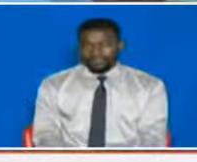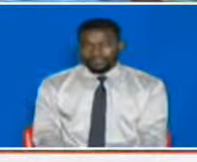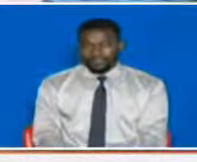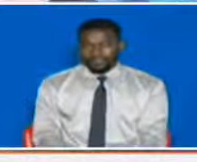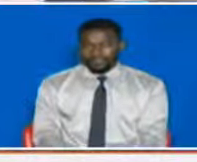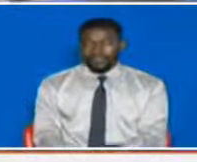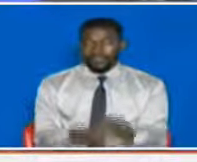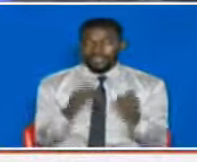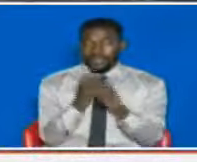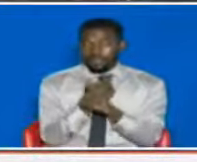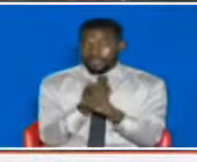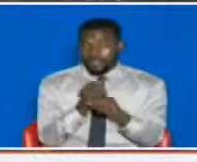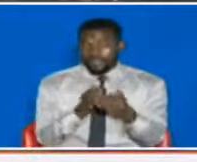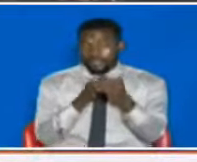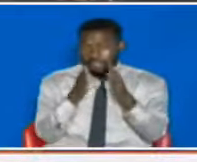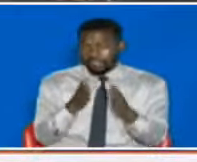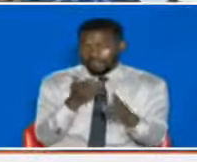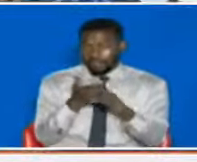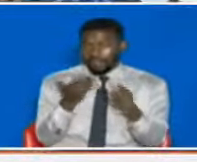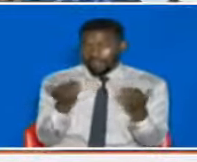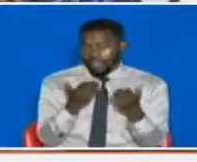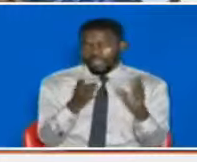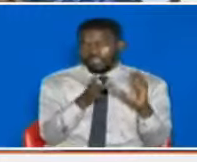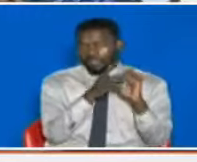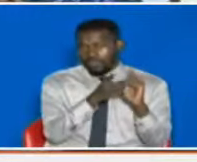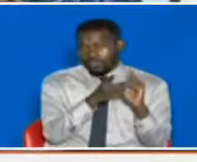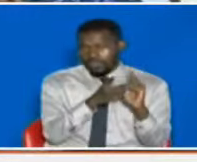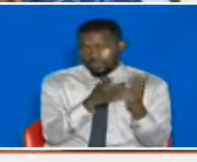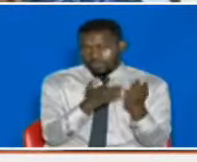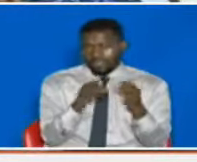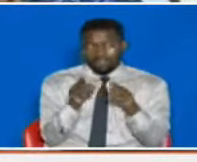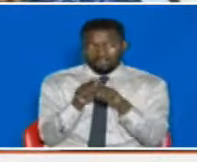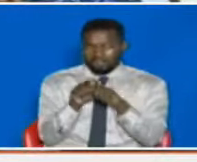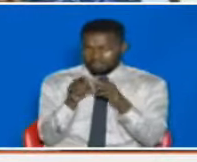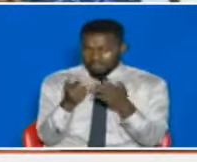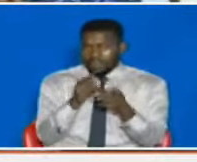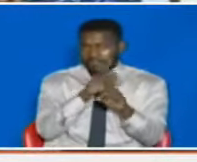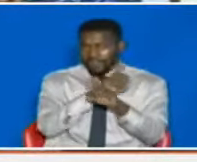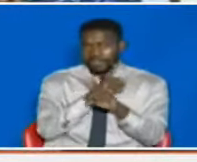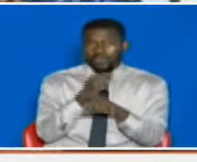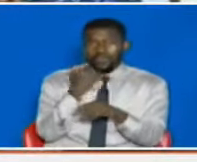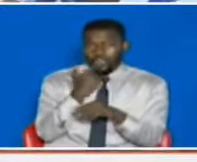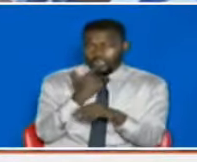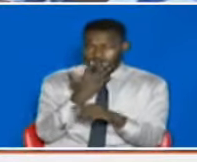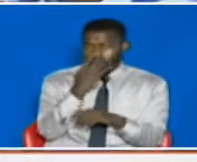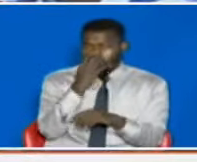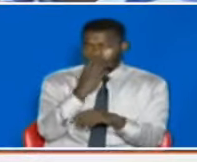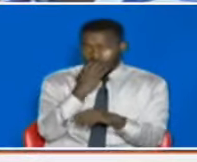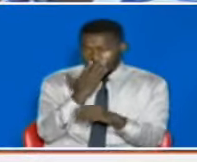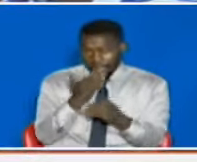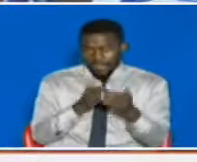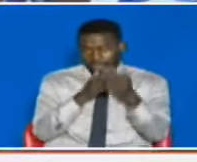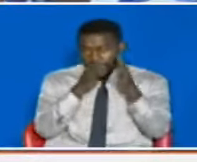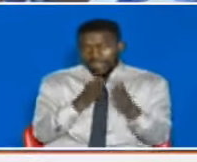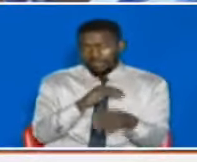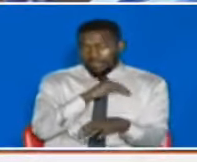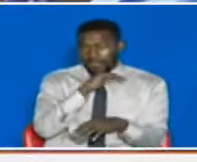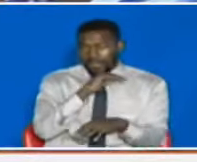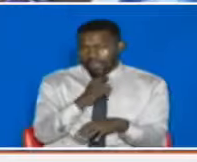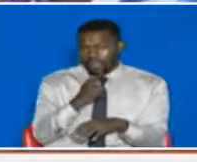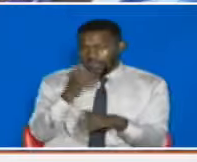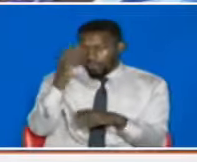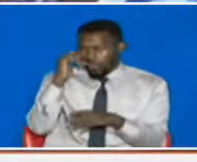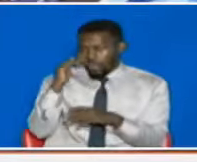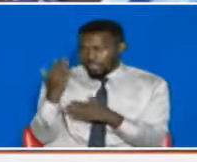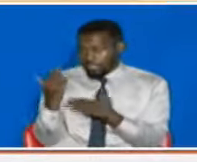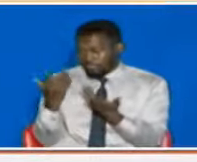Baadhi ya viongozi wa muungano wa Azimio One Kenya wamemtetea kinara wa ODM Raila Odinga kwa kumnyoshea kidole cha